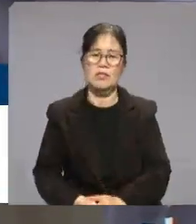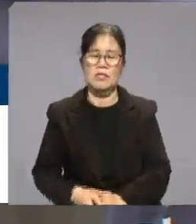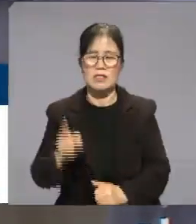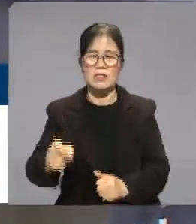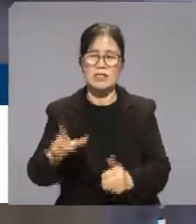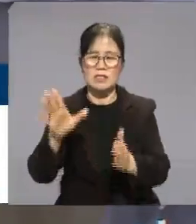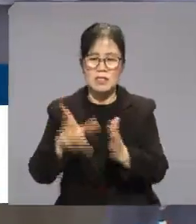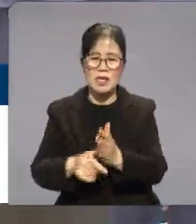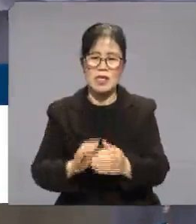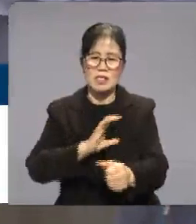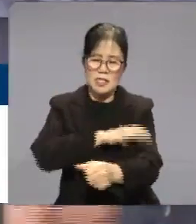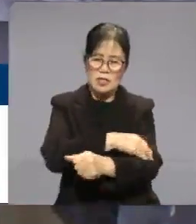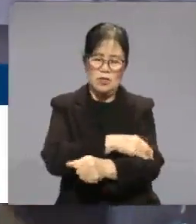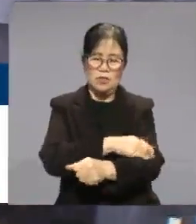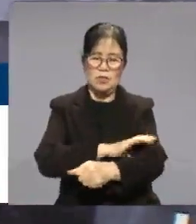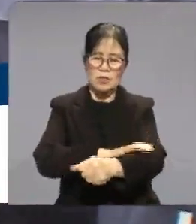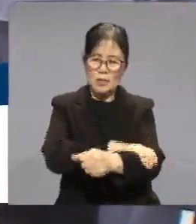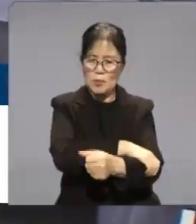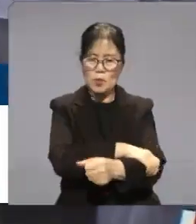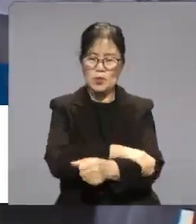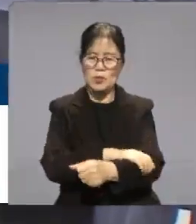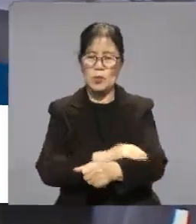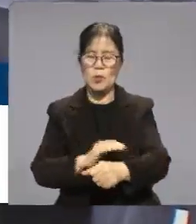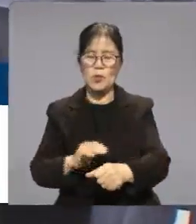그 당시에 직권 남용, 즉